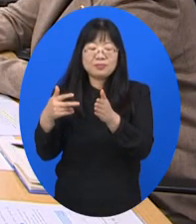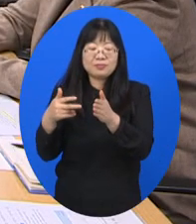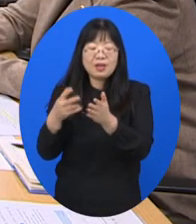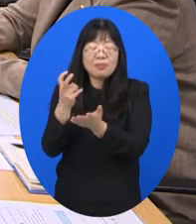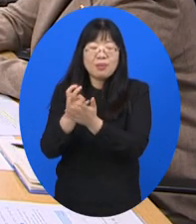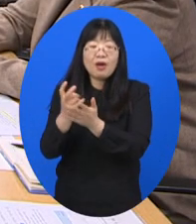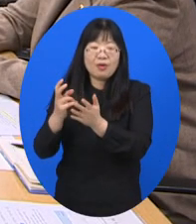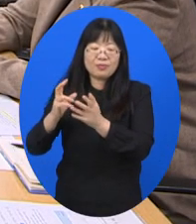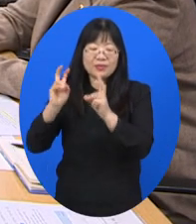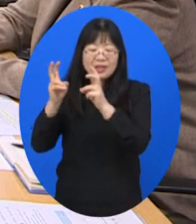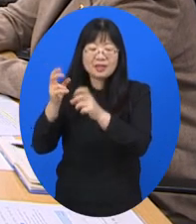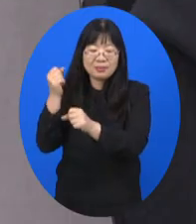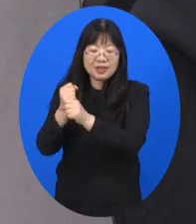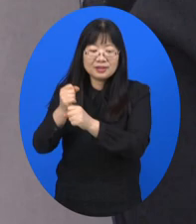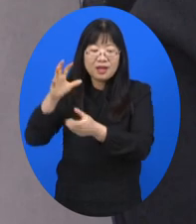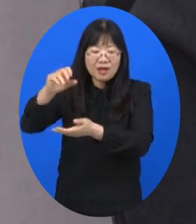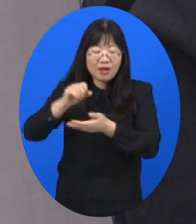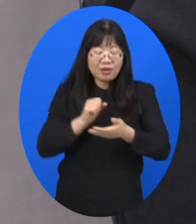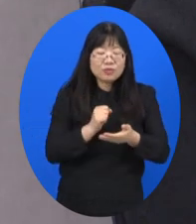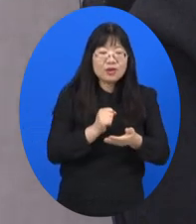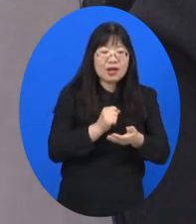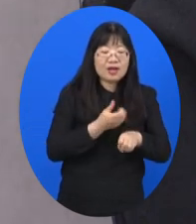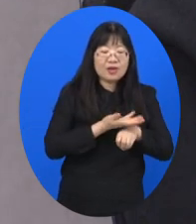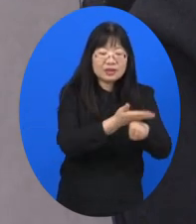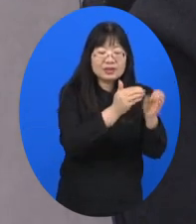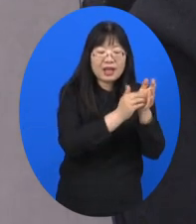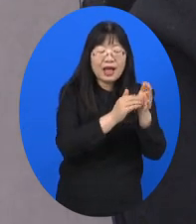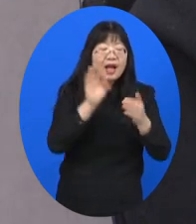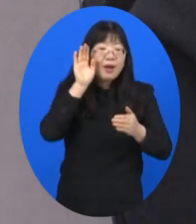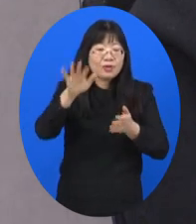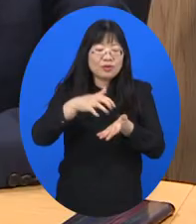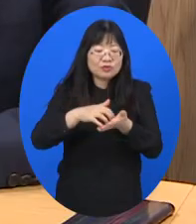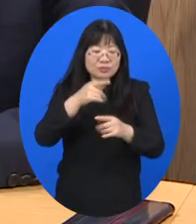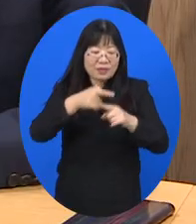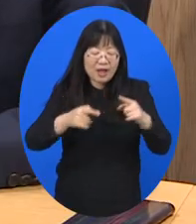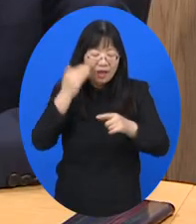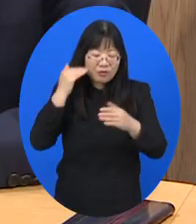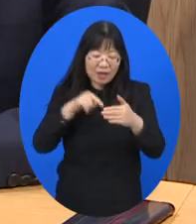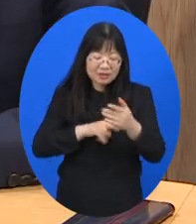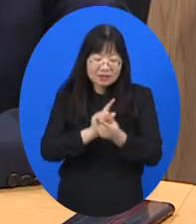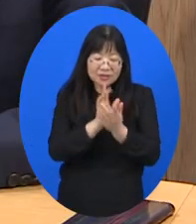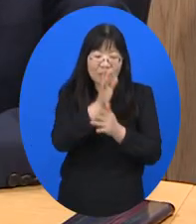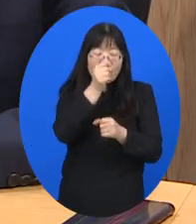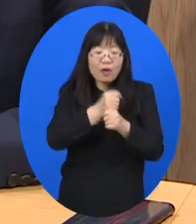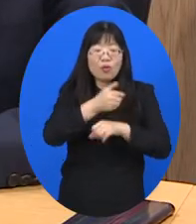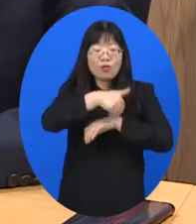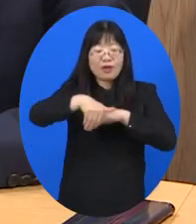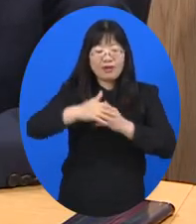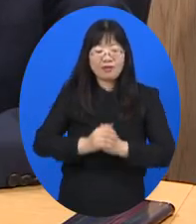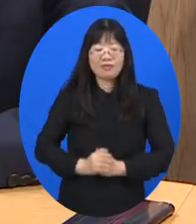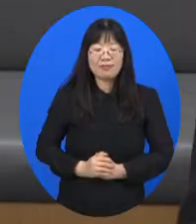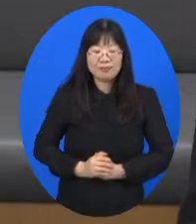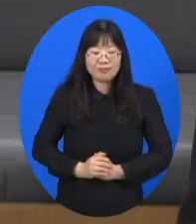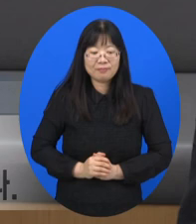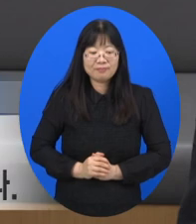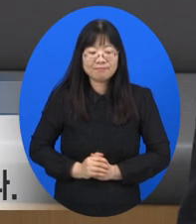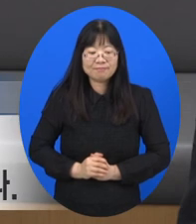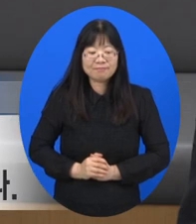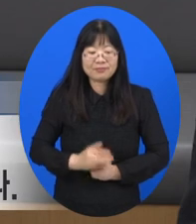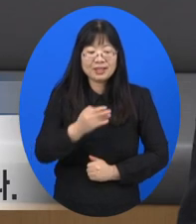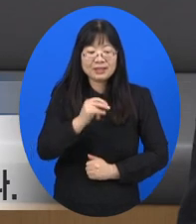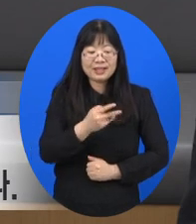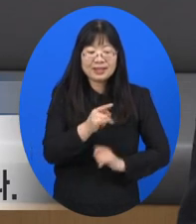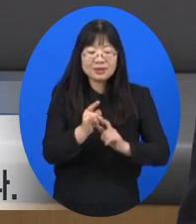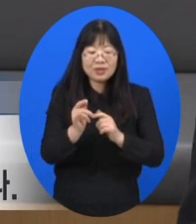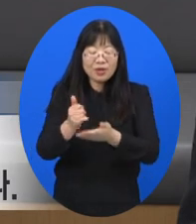희귀가스를 국내로 들여와 고객사에 공급했는데 앞으로 공급량의 절반은 국내에서 직접 생산할 계획입니다. Linde, we're